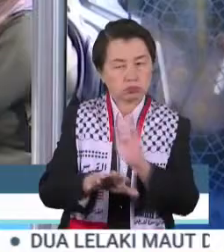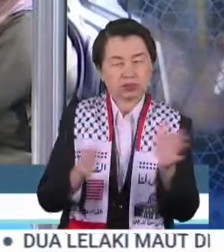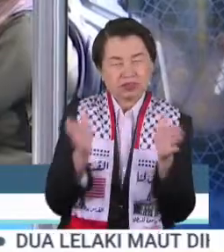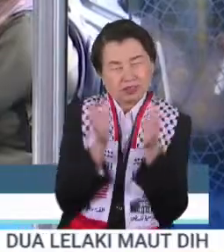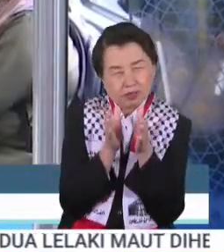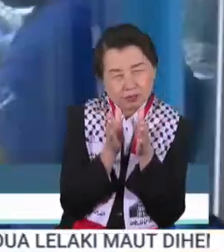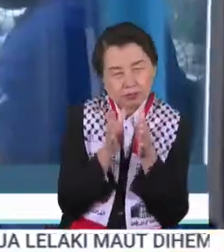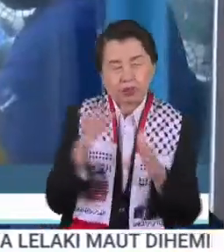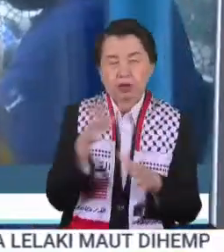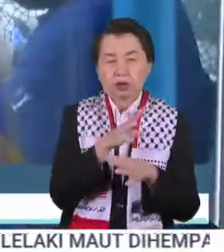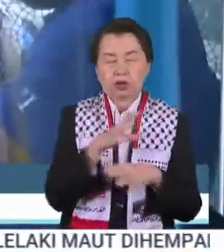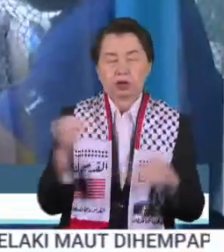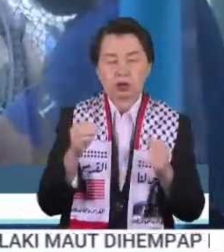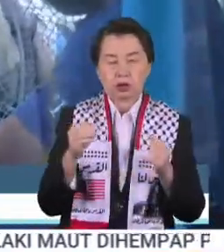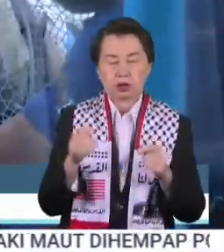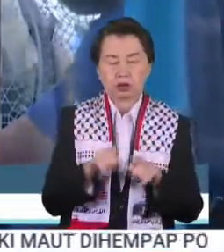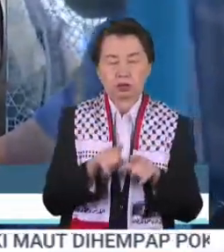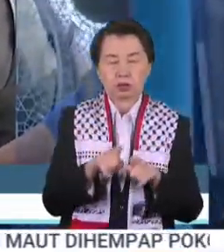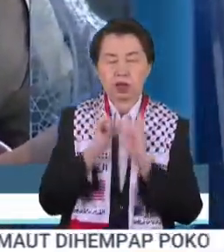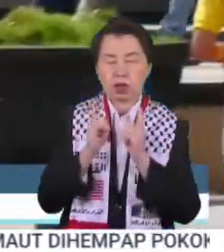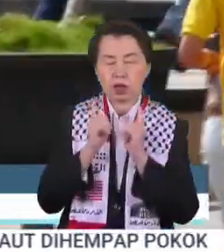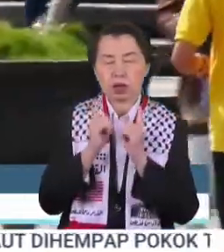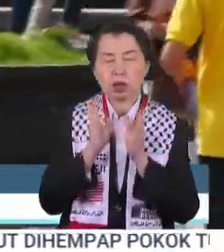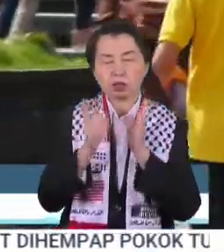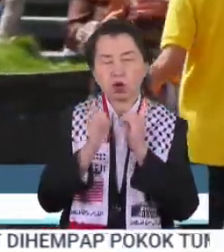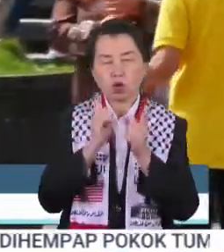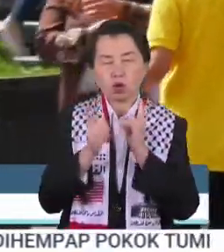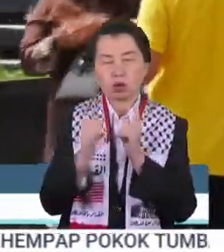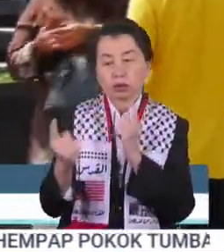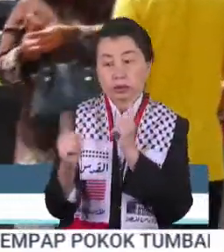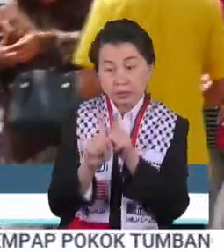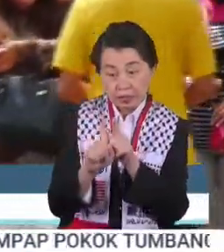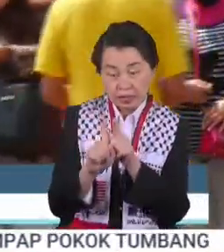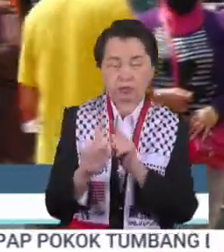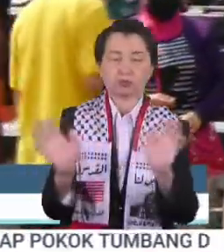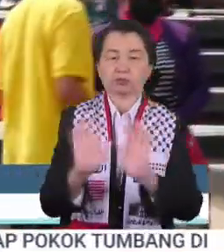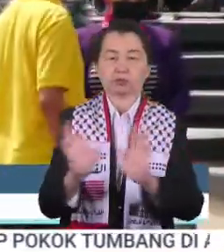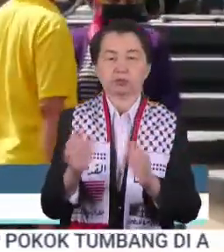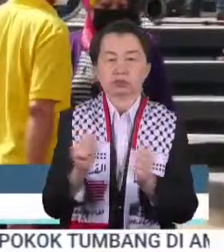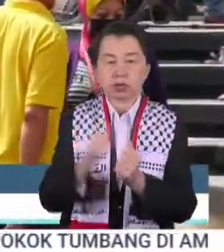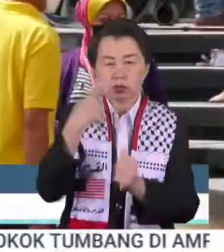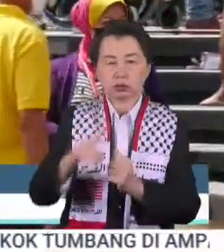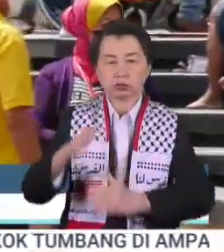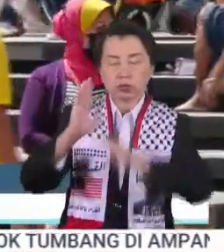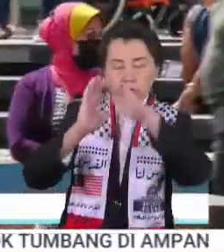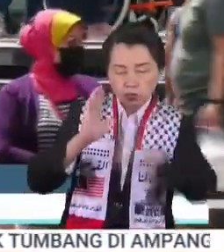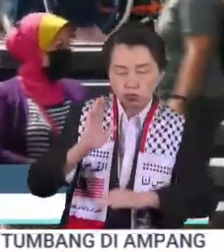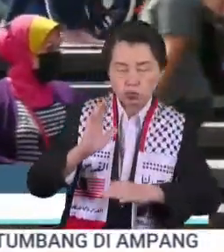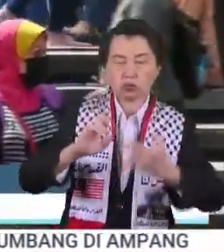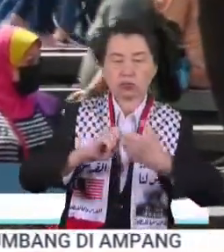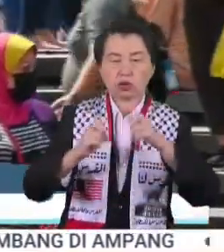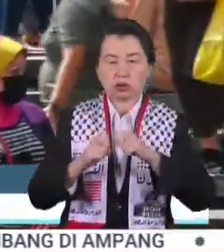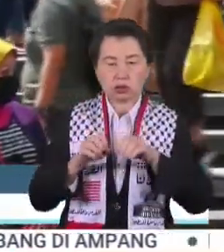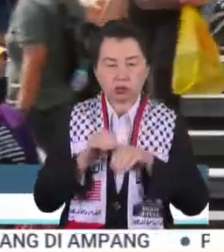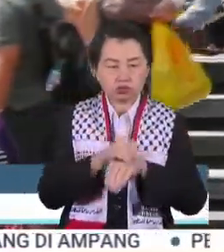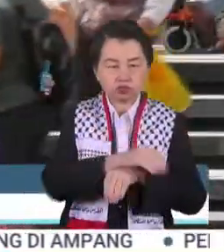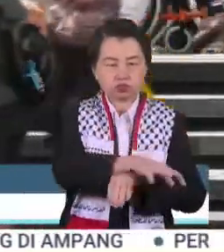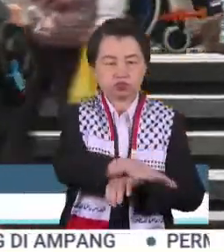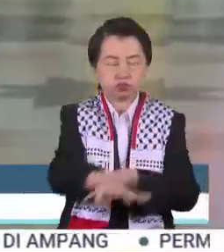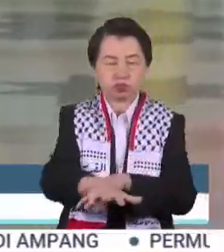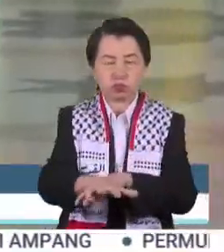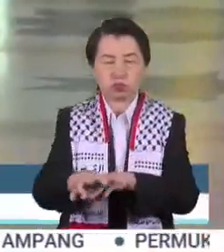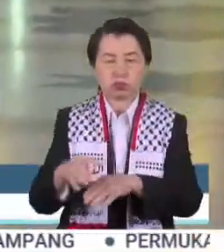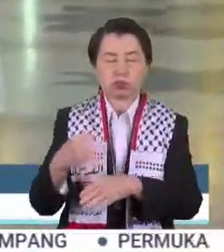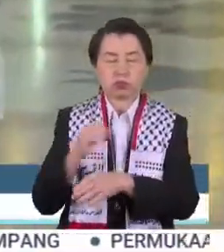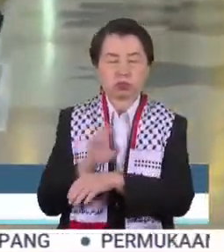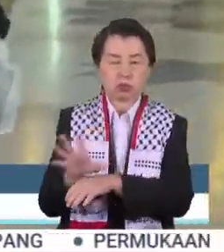sempit dan bersembang jarak dekat sebagai langkah penjagaan dan bagi mengurangkan risiko jangkitan